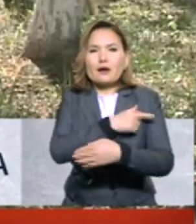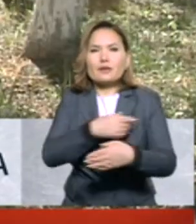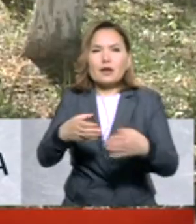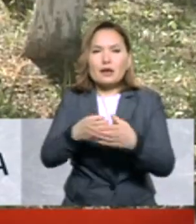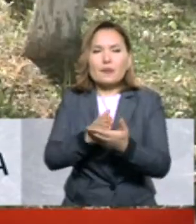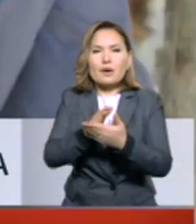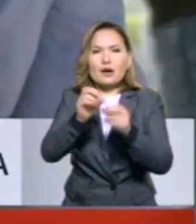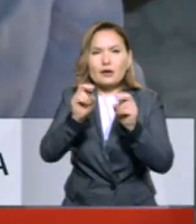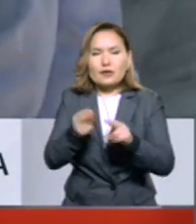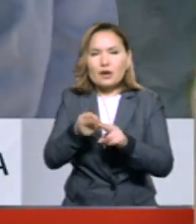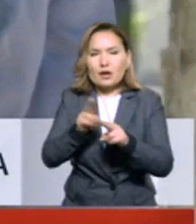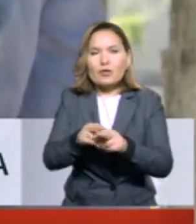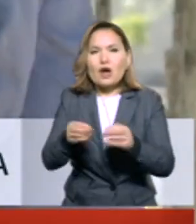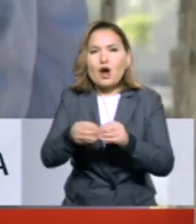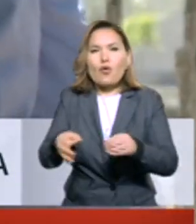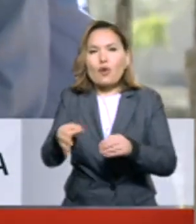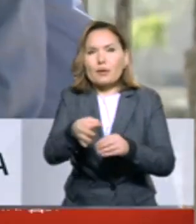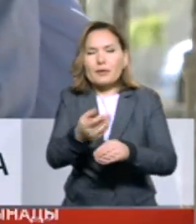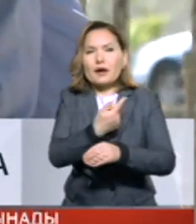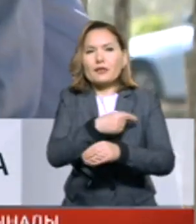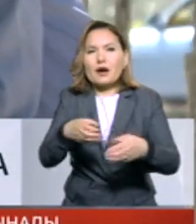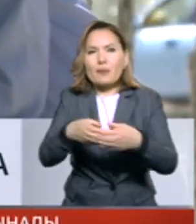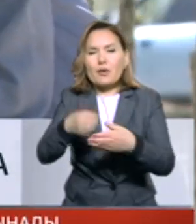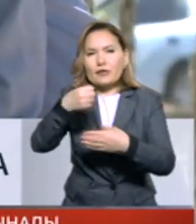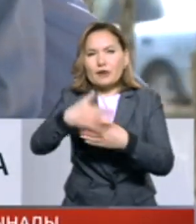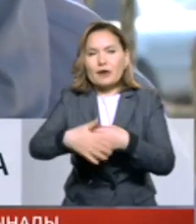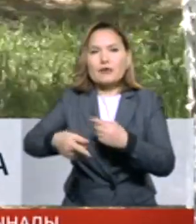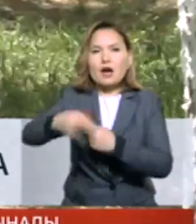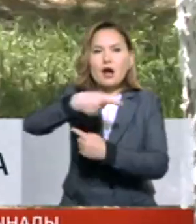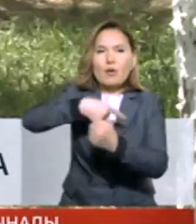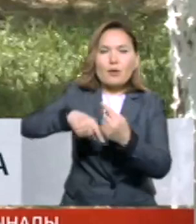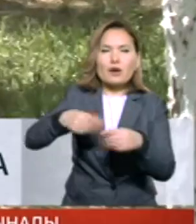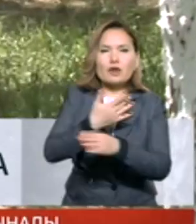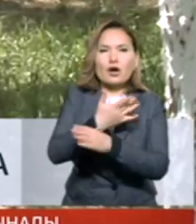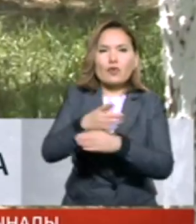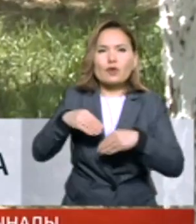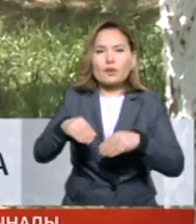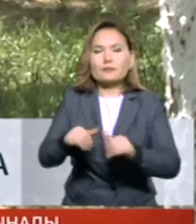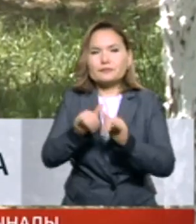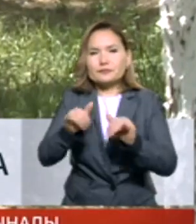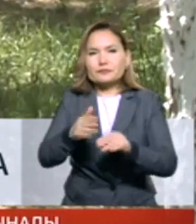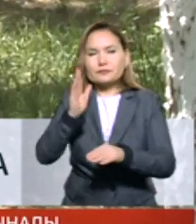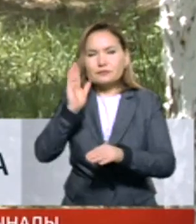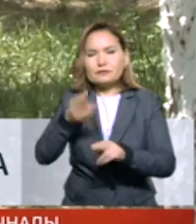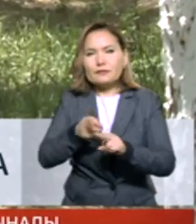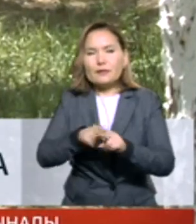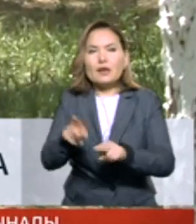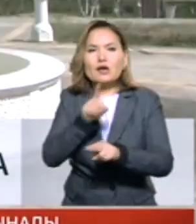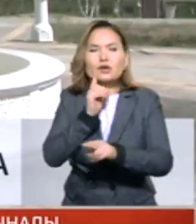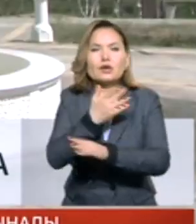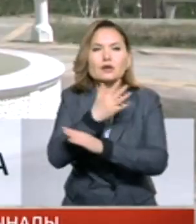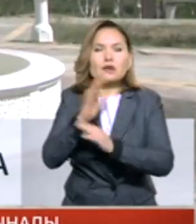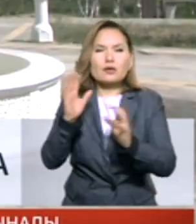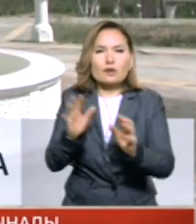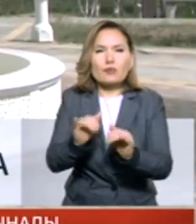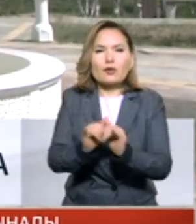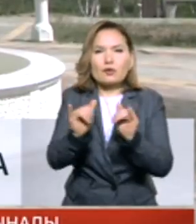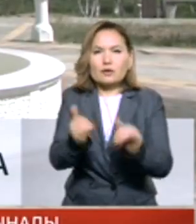ұйымының қызметкерлері облыстық медициналық орталықтың саябағына жаппай көшет отырғызып, келешекте жасыл желекті